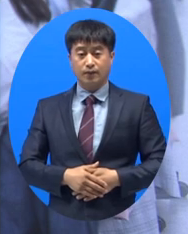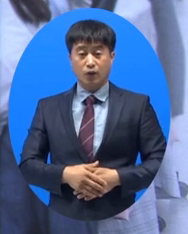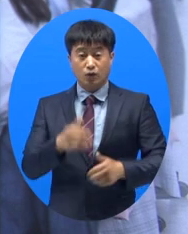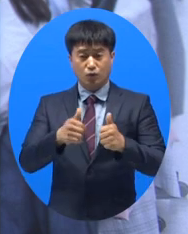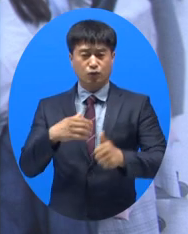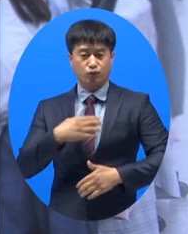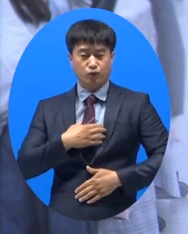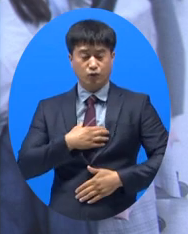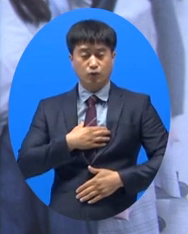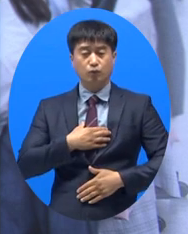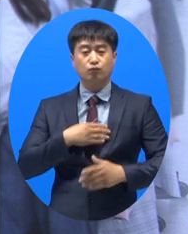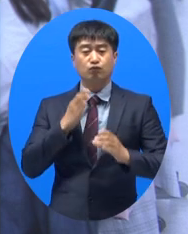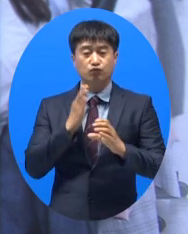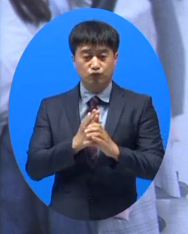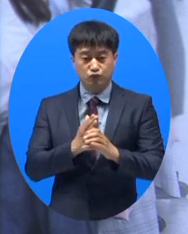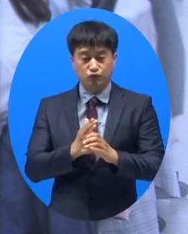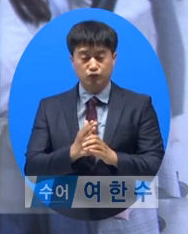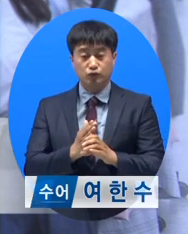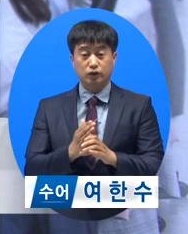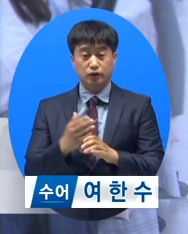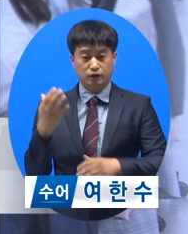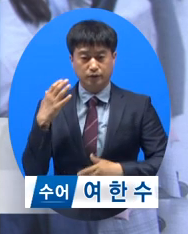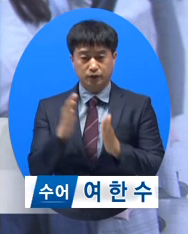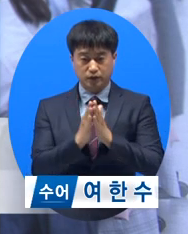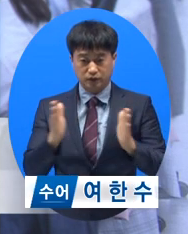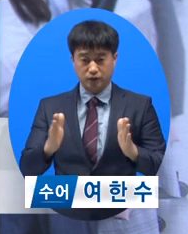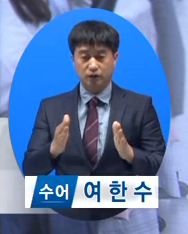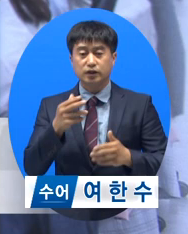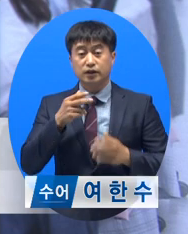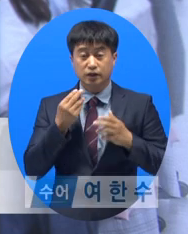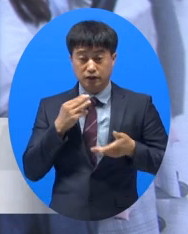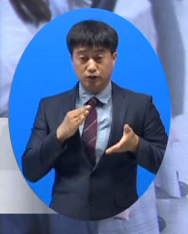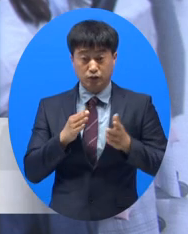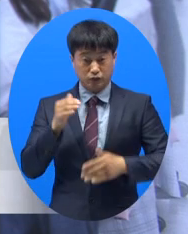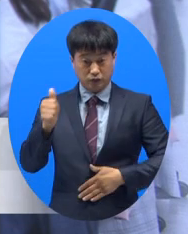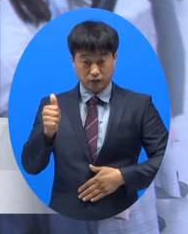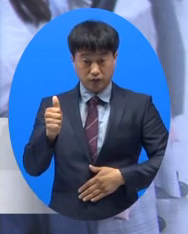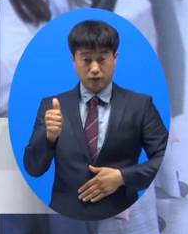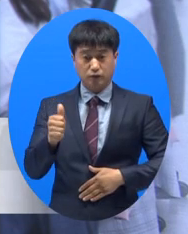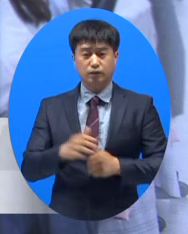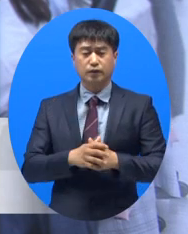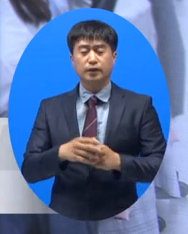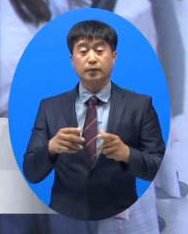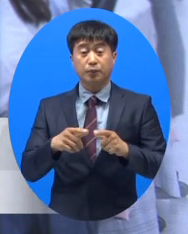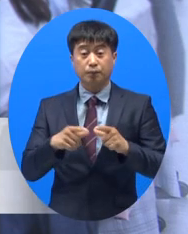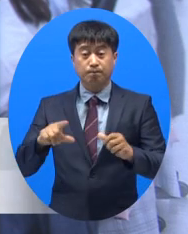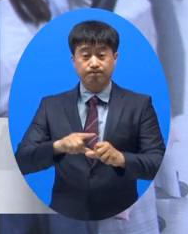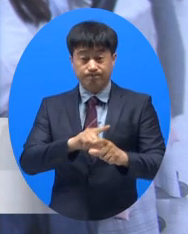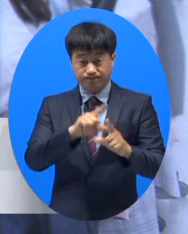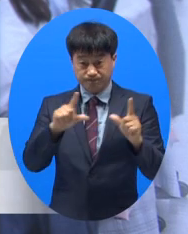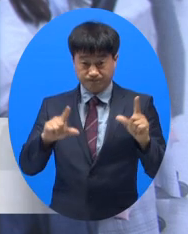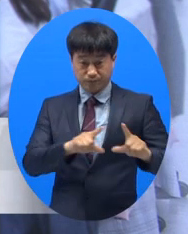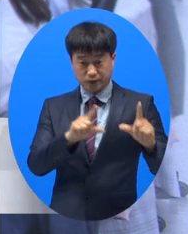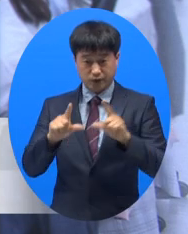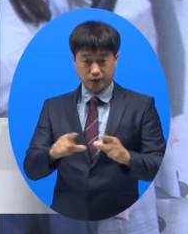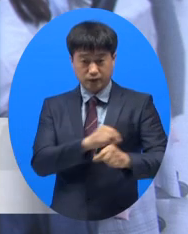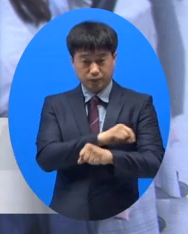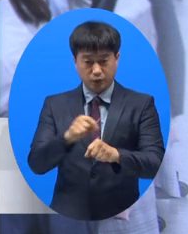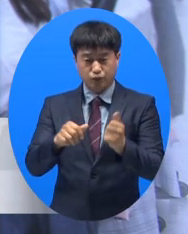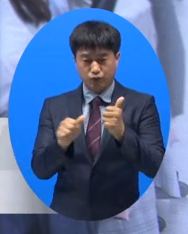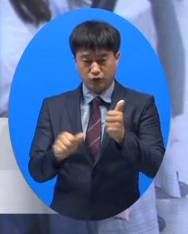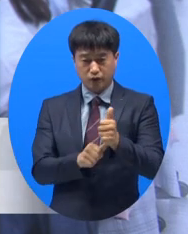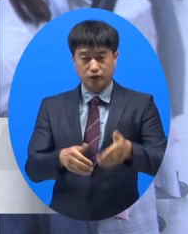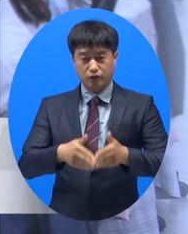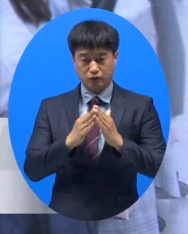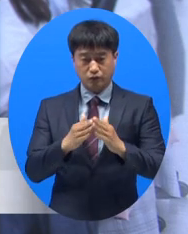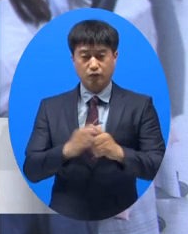경제 위기 속에서 임기를 시작한 김동연 경기도지사의 첫 지시는 민생대책특별위원회 구성이었습니다. 경기 침체와